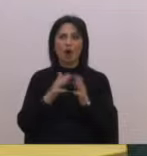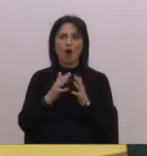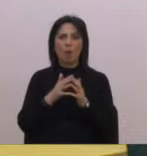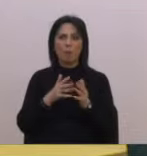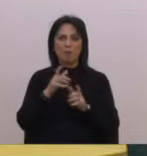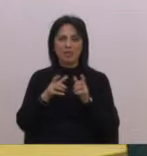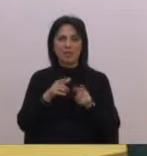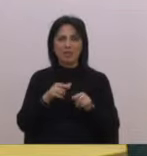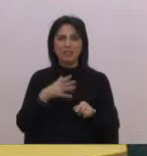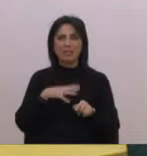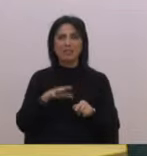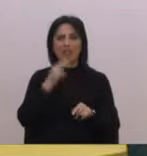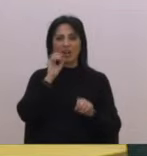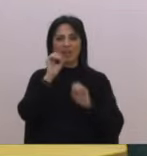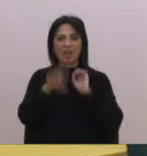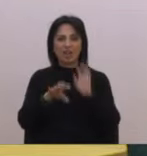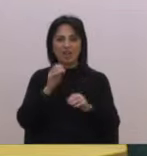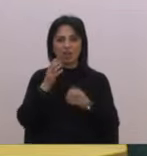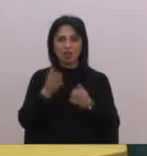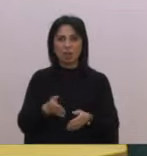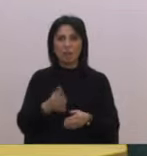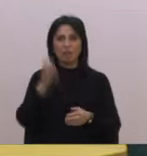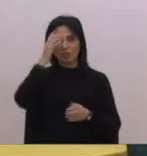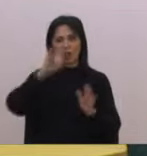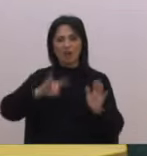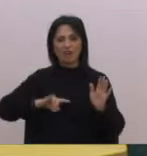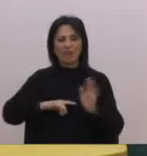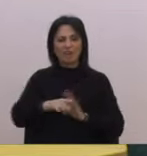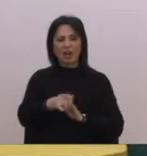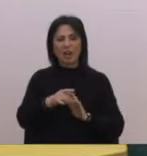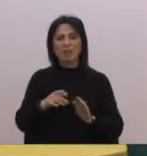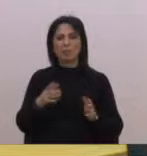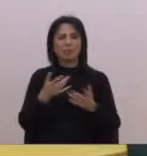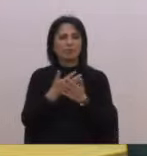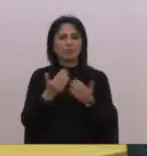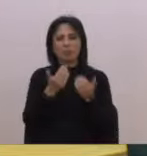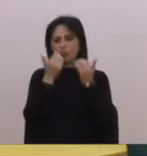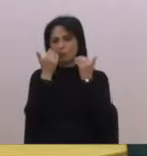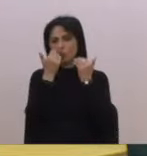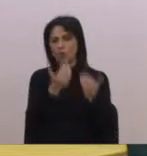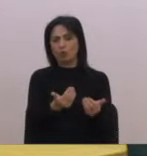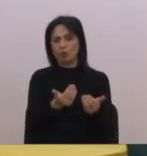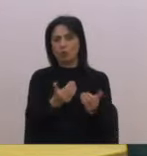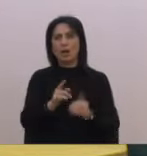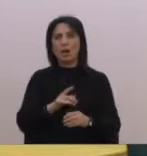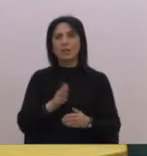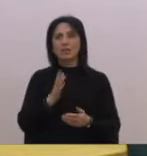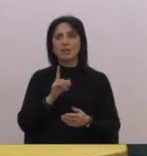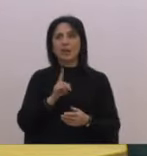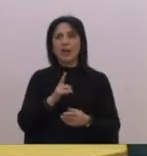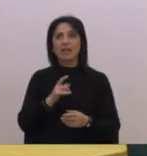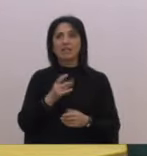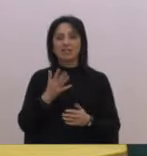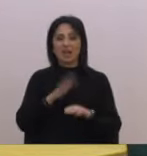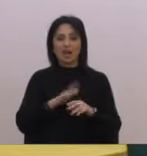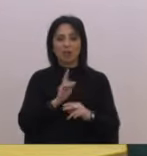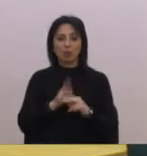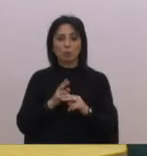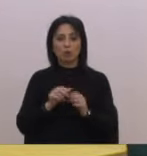მოწოდებები, საქართველოს დადანაშაულება, შავი ხვრელების არსებობაში და ასე შემდეგ, ეს არის სწორედ ის, რაც ხელს